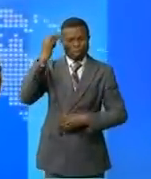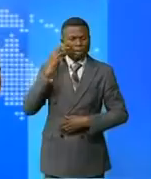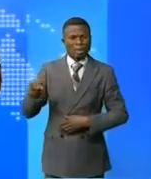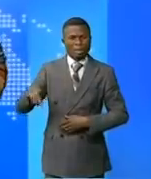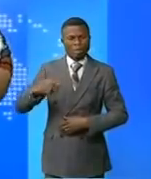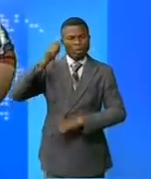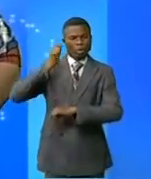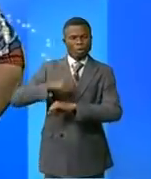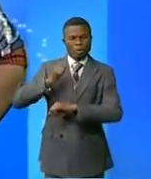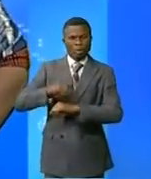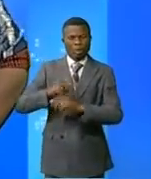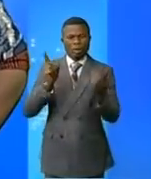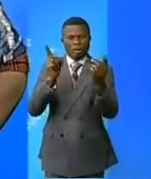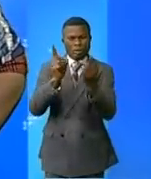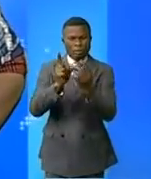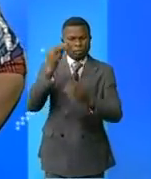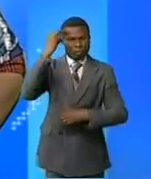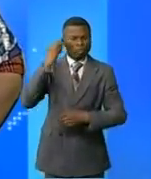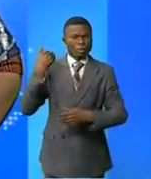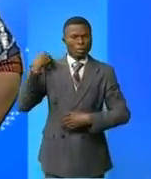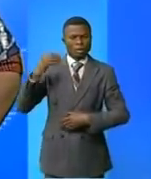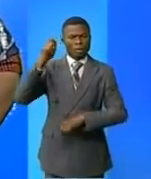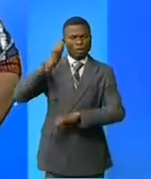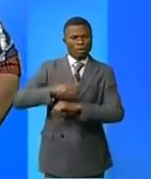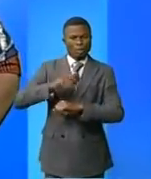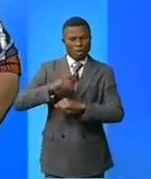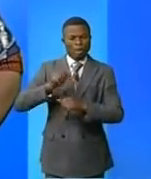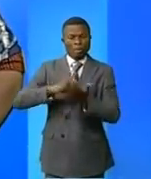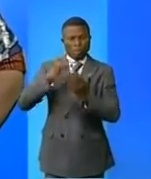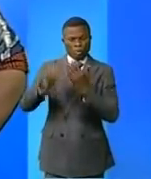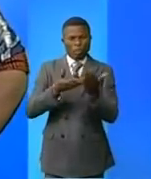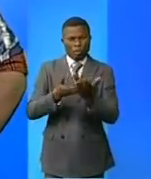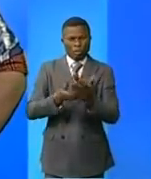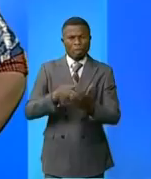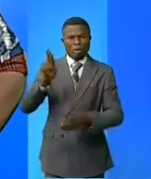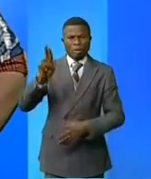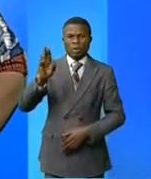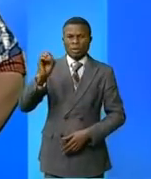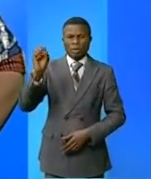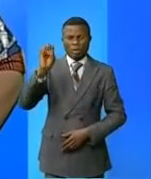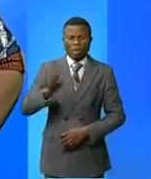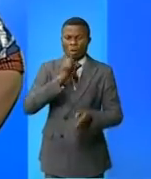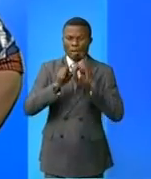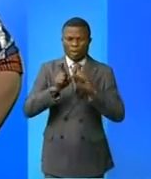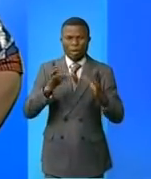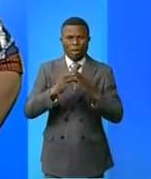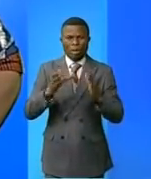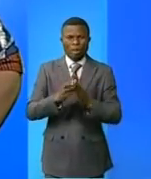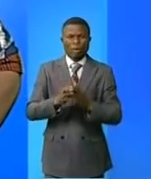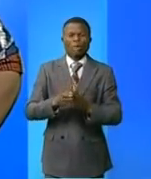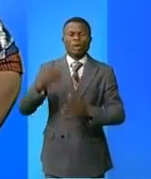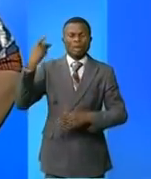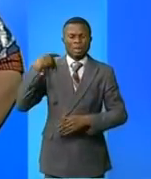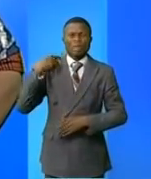la Justice a rencontré la ministre d'État à la Justice pour ce projet. Rose Mutombo s'est également entretenue avec les élus de la